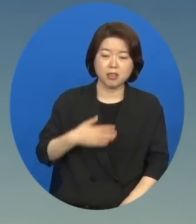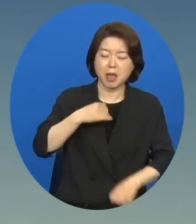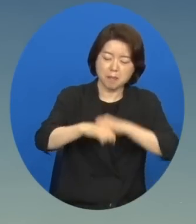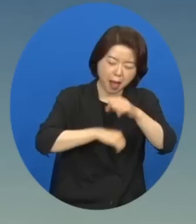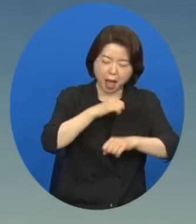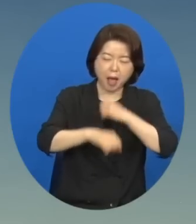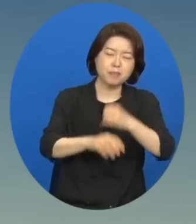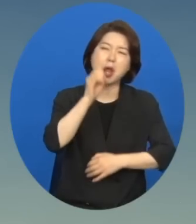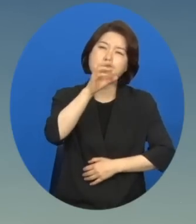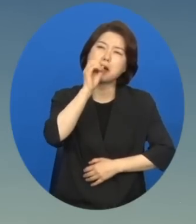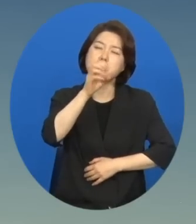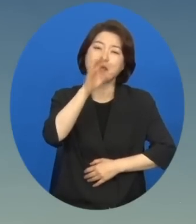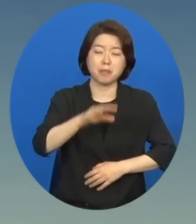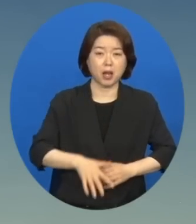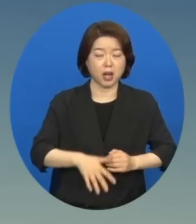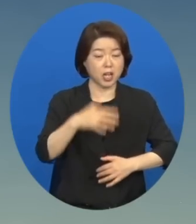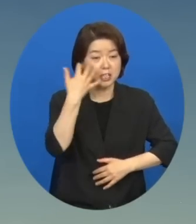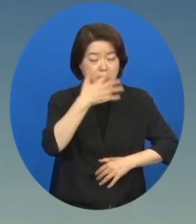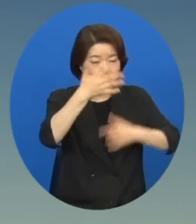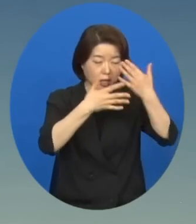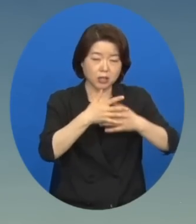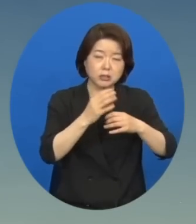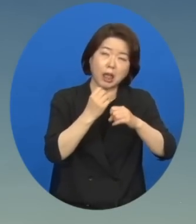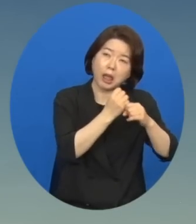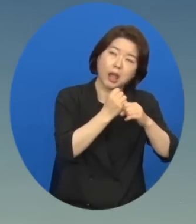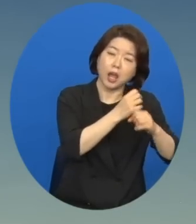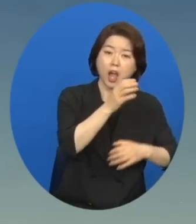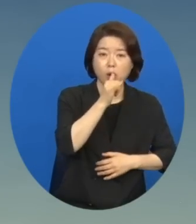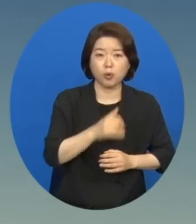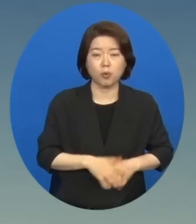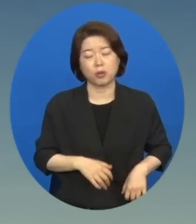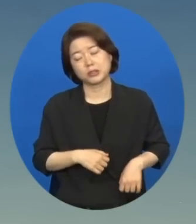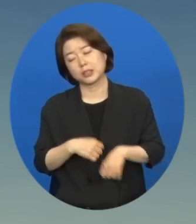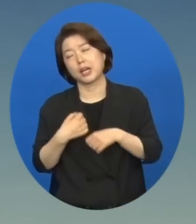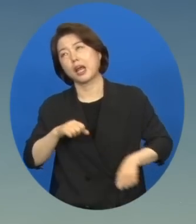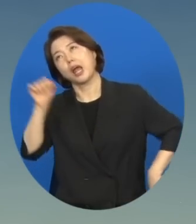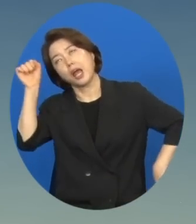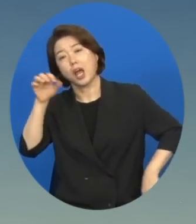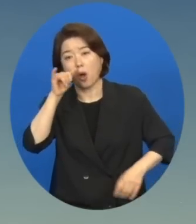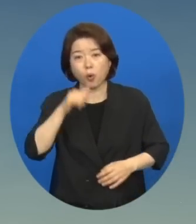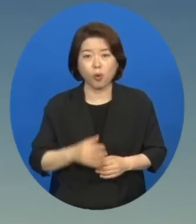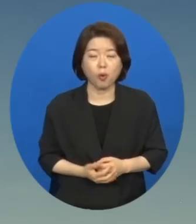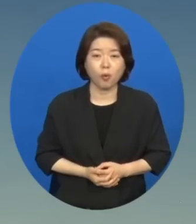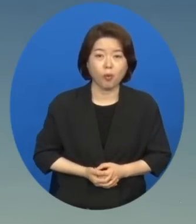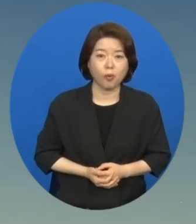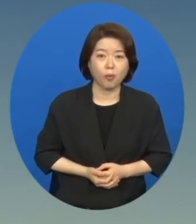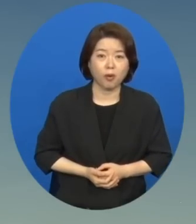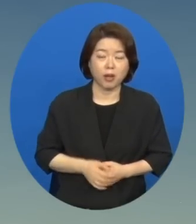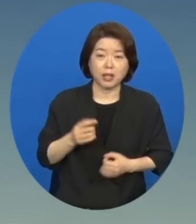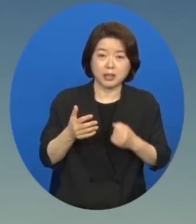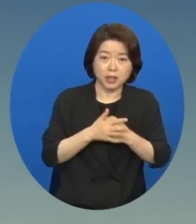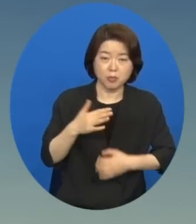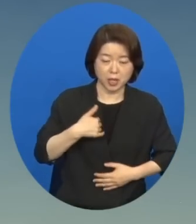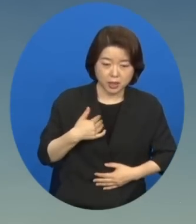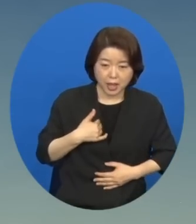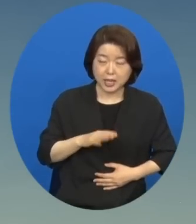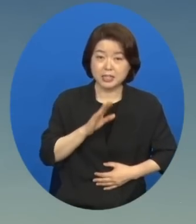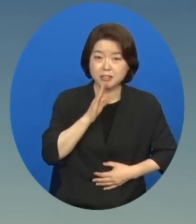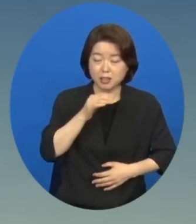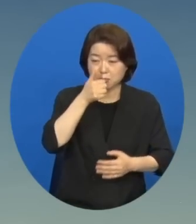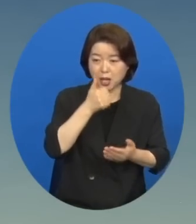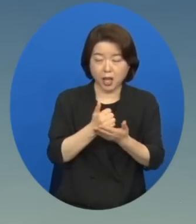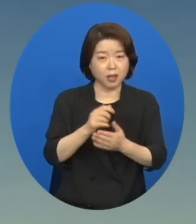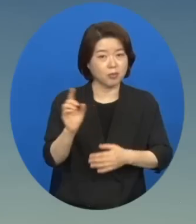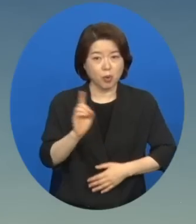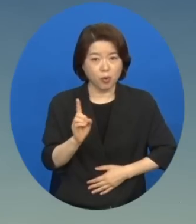하고 음란한 영상에 휘둘리고 게으르게 늘어져 있고, 그러니까 제가 정말 지은 죄가